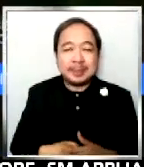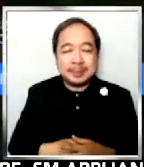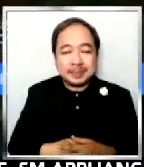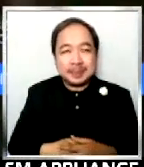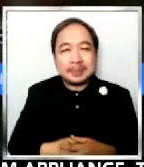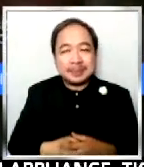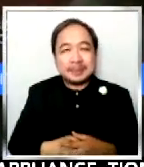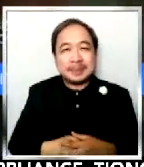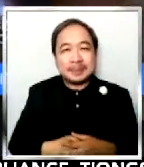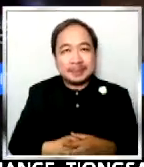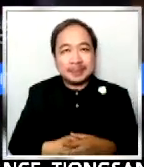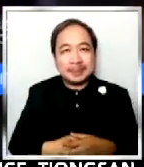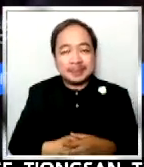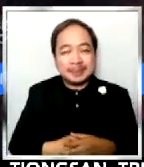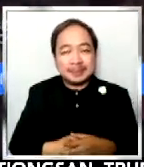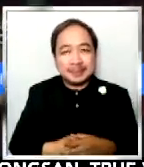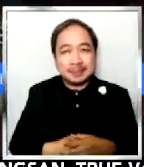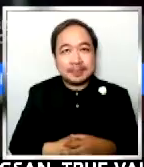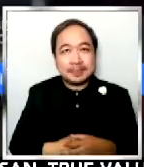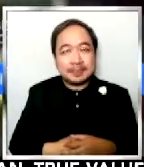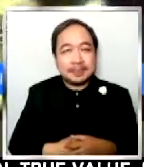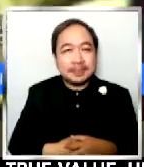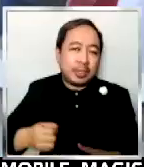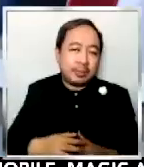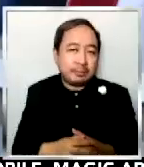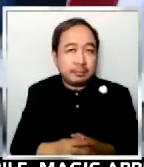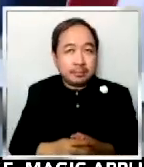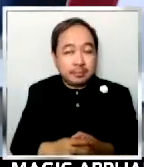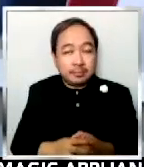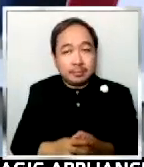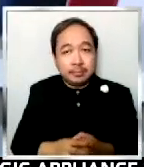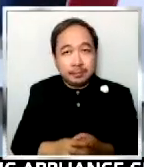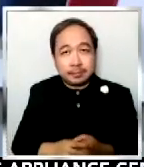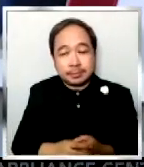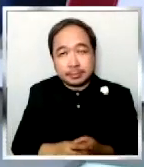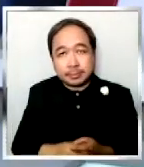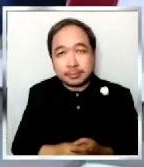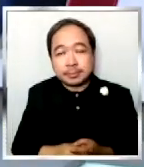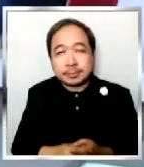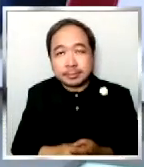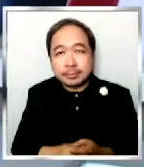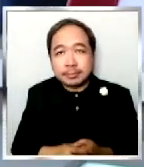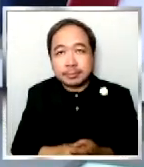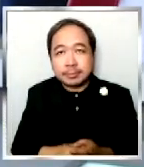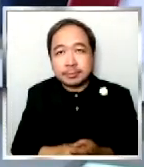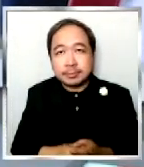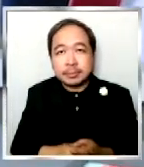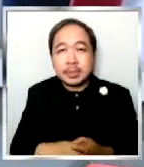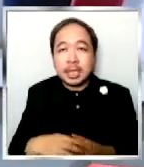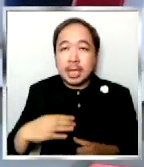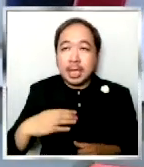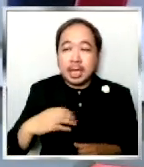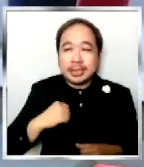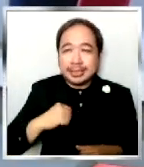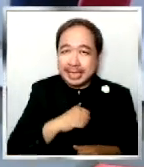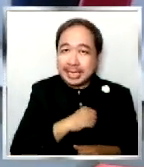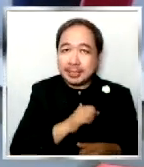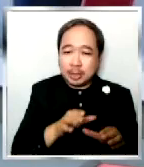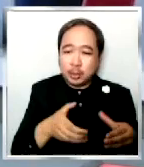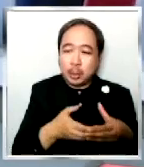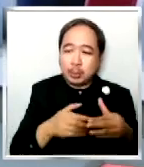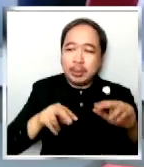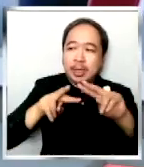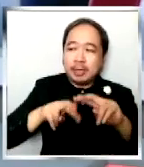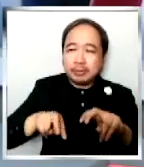JP Soriano, nakatutok 24 oras. Inusisa ng minorya sa Senado ang mga confidential